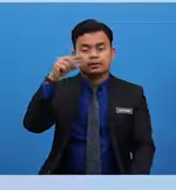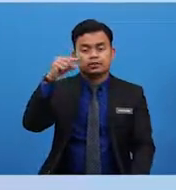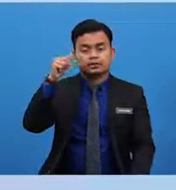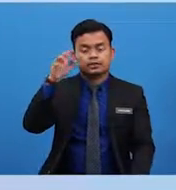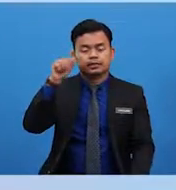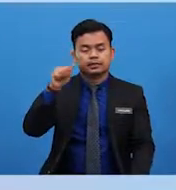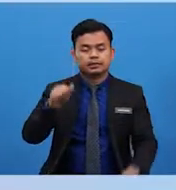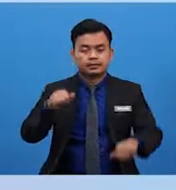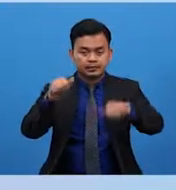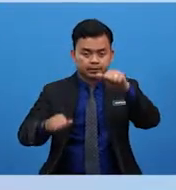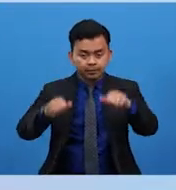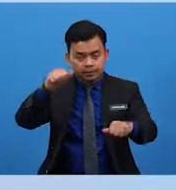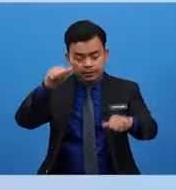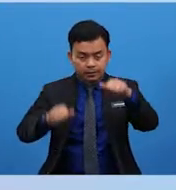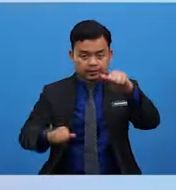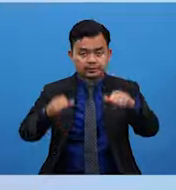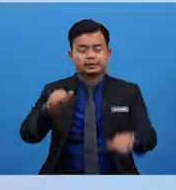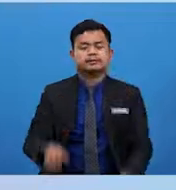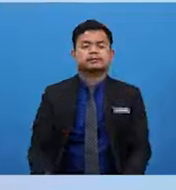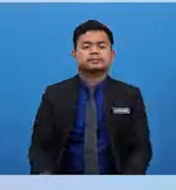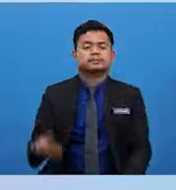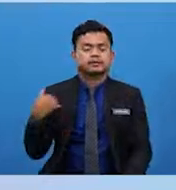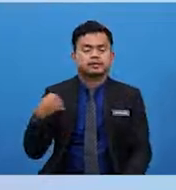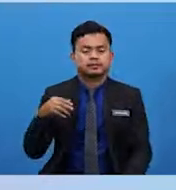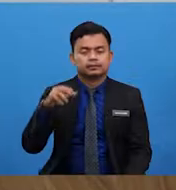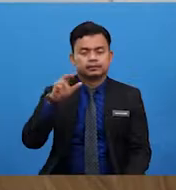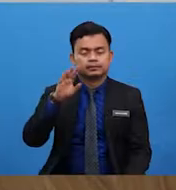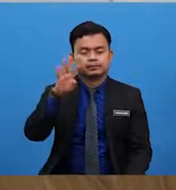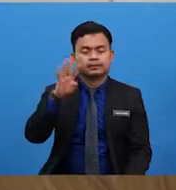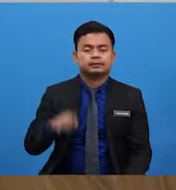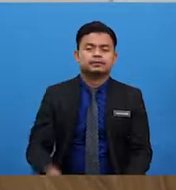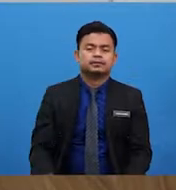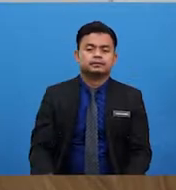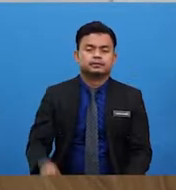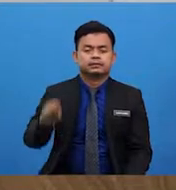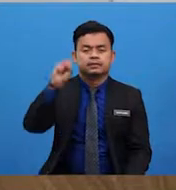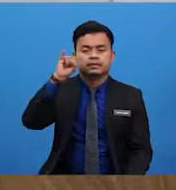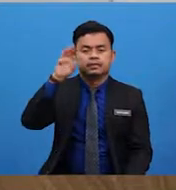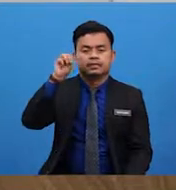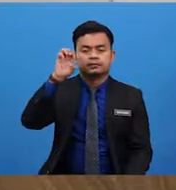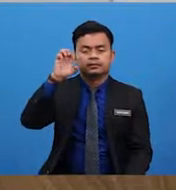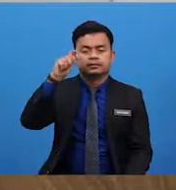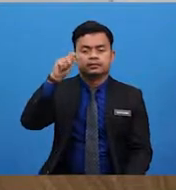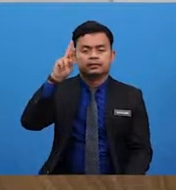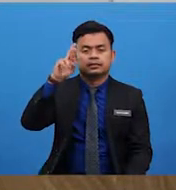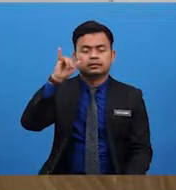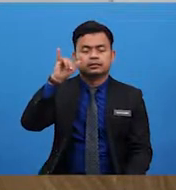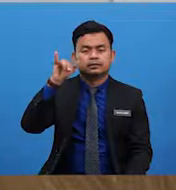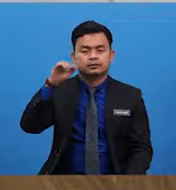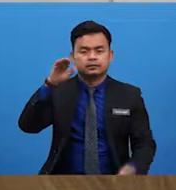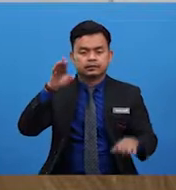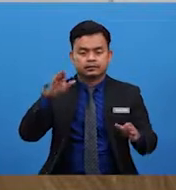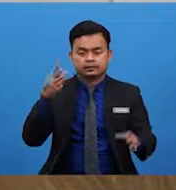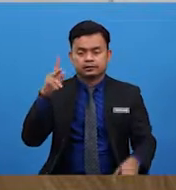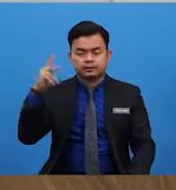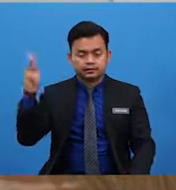timbangan tidak simetri dan imbangan semua arah dengan ah Iman asimetri ini di bersifat sama bu asyik